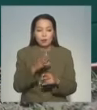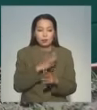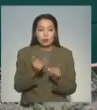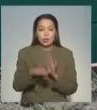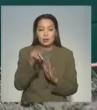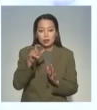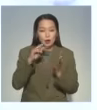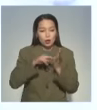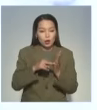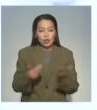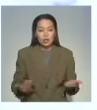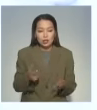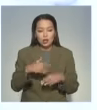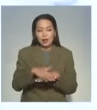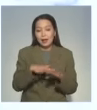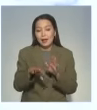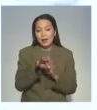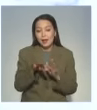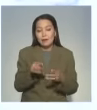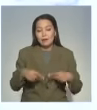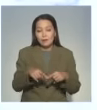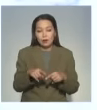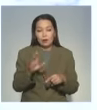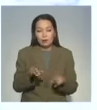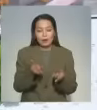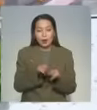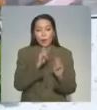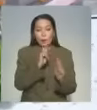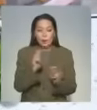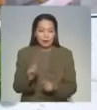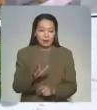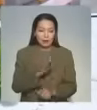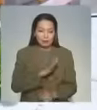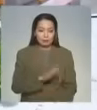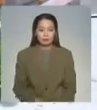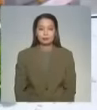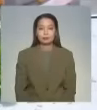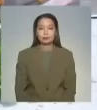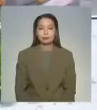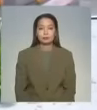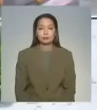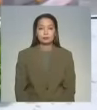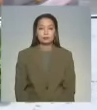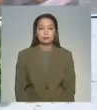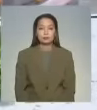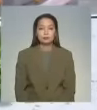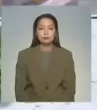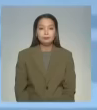депутат преподнес жителям своего избирательного округа такой подарок. Дильназ Насекенова, Баглан Джангодин, Астана Таймс.